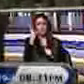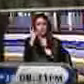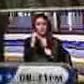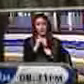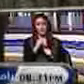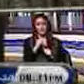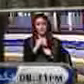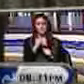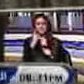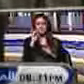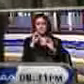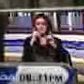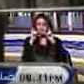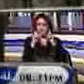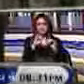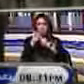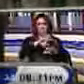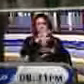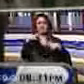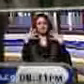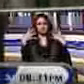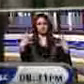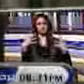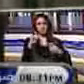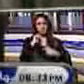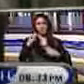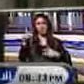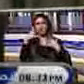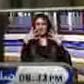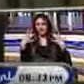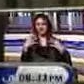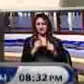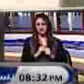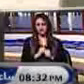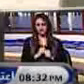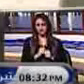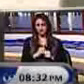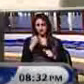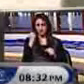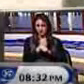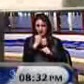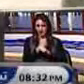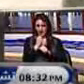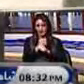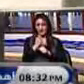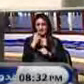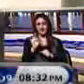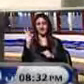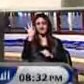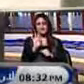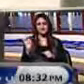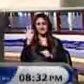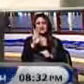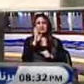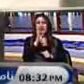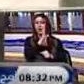الذي يسعى للحفاظ على جمال قريتهم على طريقتهم الخاصة. عملنا رابطة على الفيسبوك